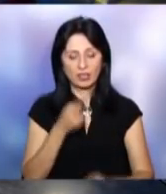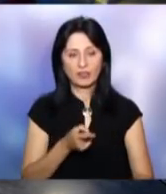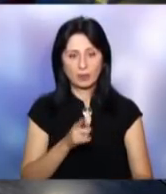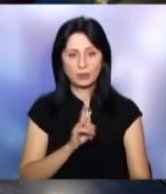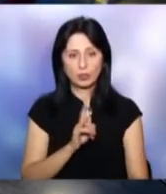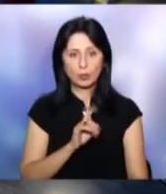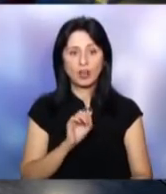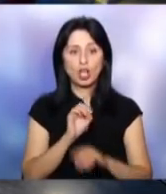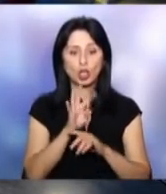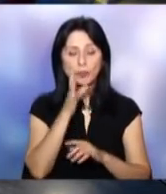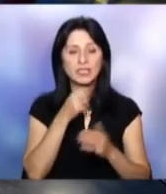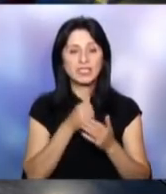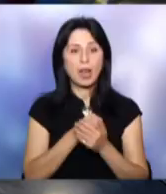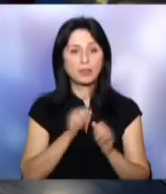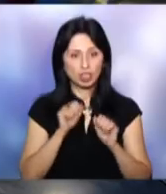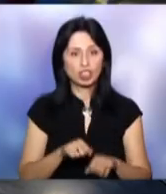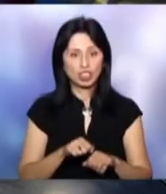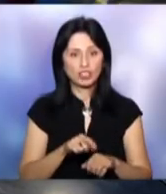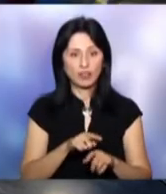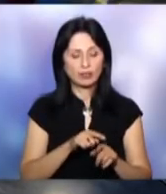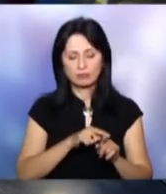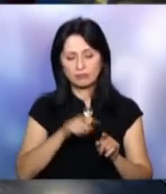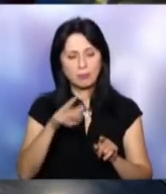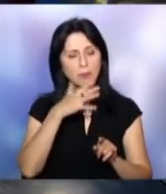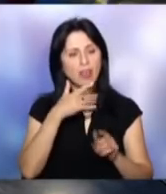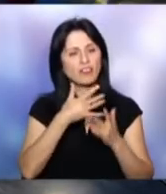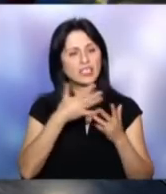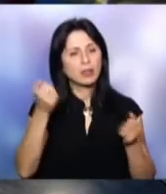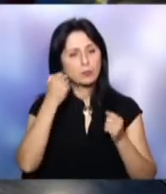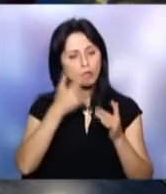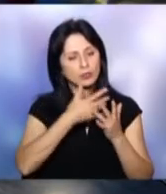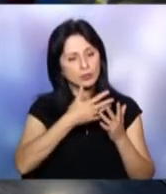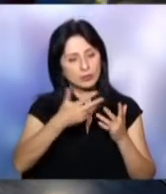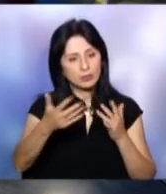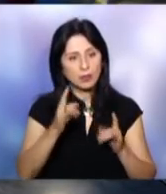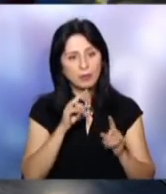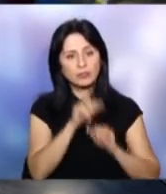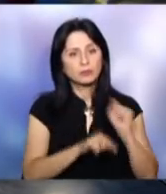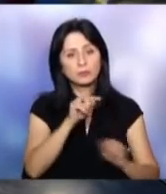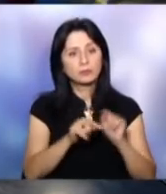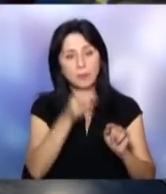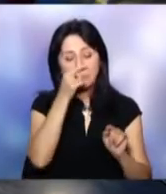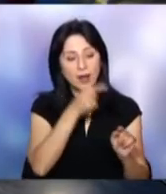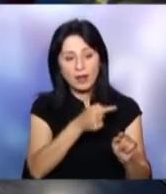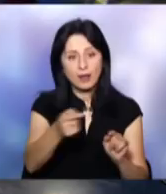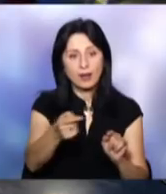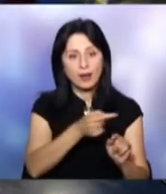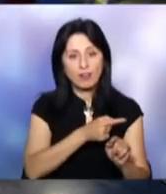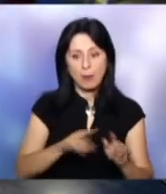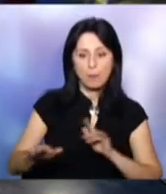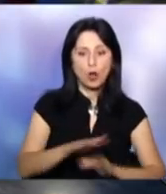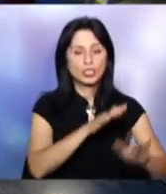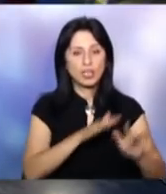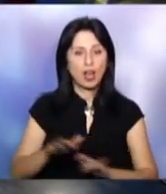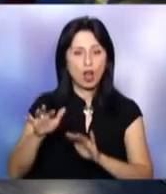ამაზე, რომ 14 წლამდე თქვენ შეგიძლიათ განუსაზღვრელად ბევრი სპორტის სახეობა შეარჩიოთ ბავშვისთვის, იმისთვის რომ მას ჰქონდეს